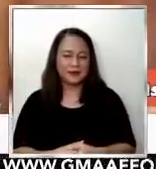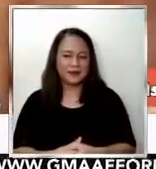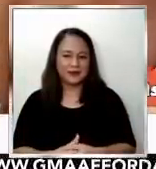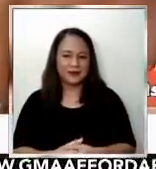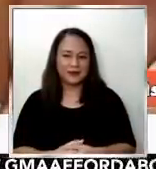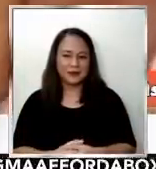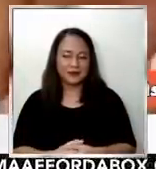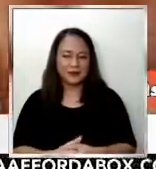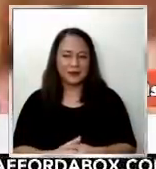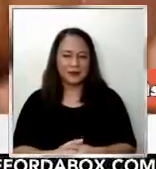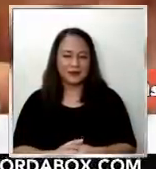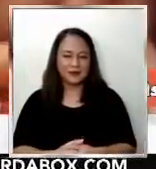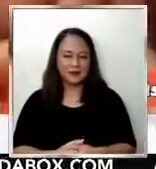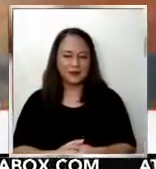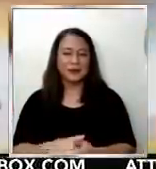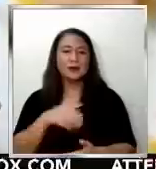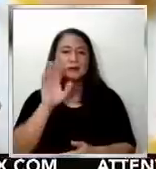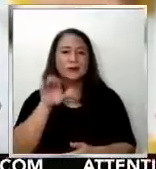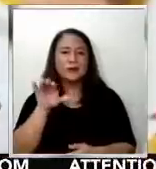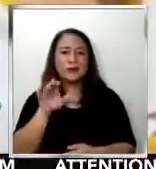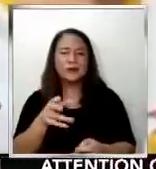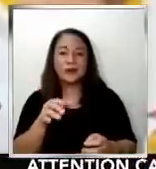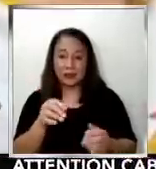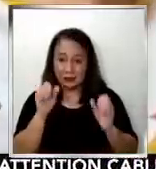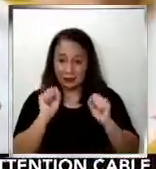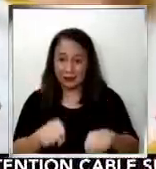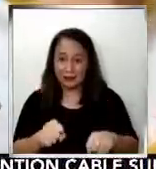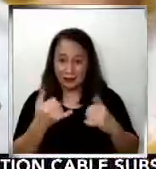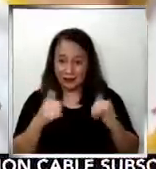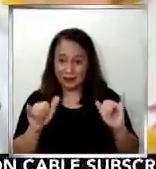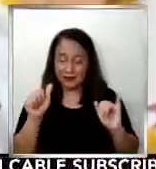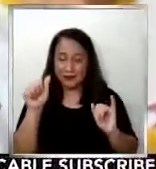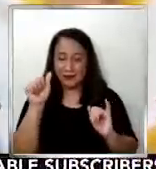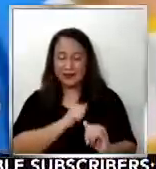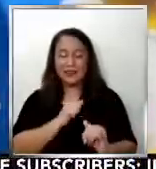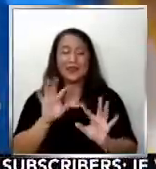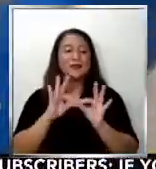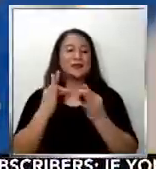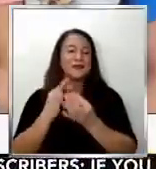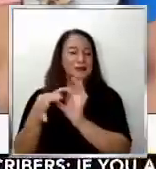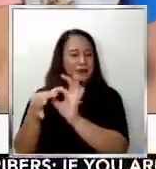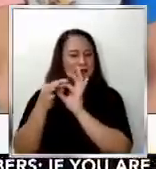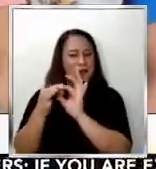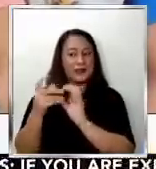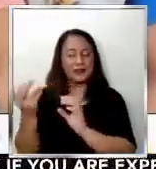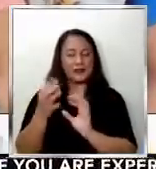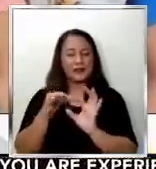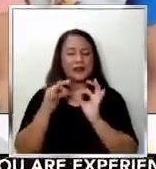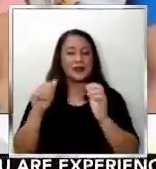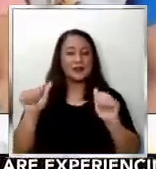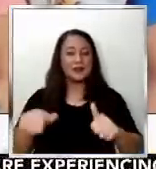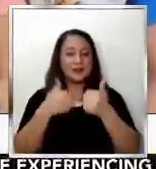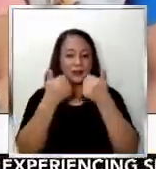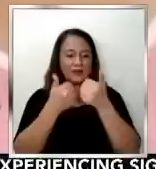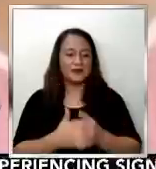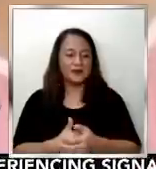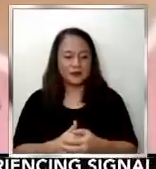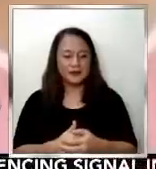Ano na kuya? Kaya pa. Ginawa namang family bonding ng pamilyang ito ang challenge.